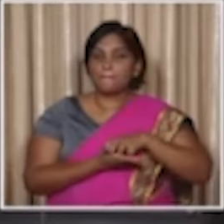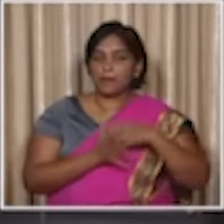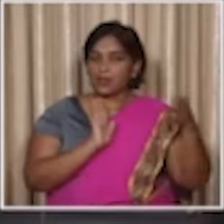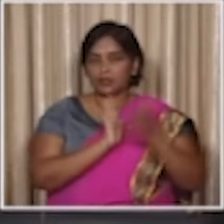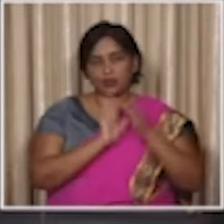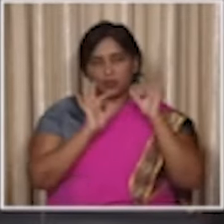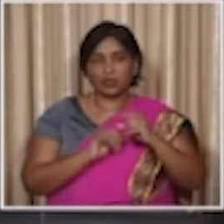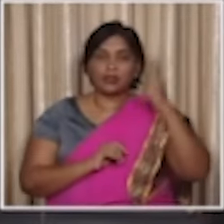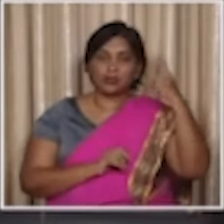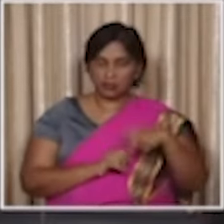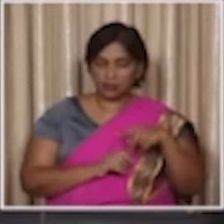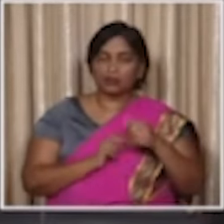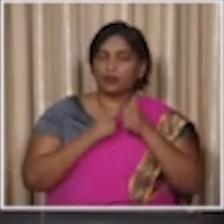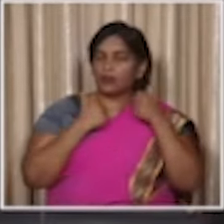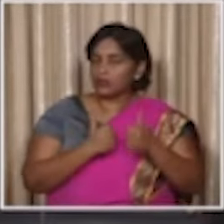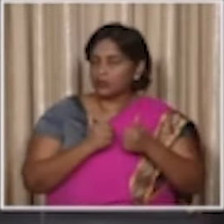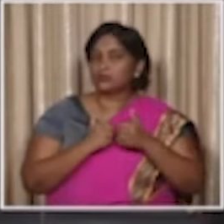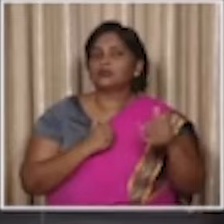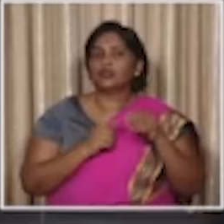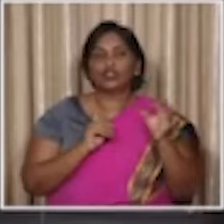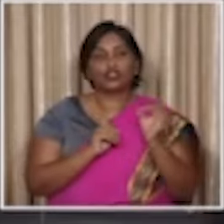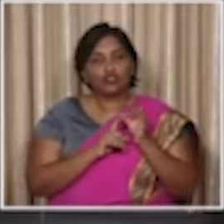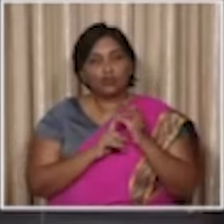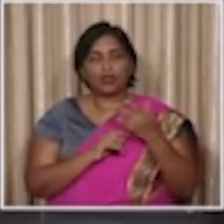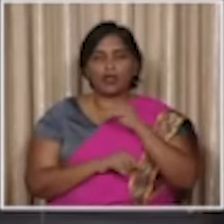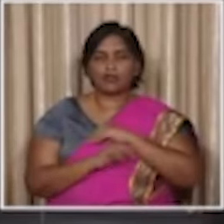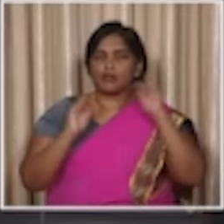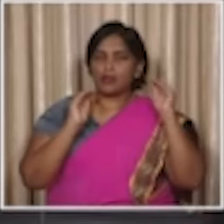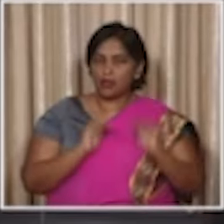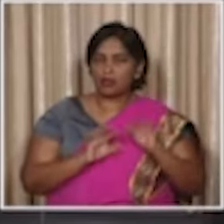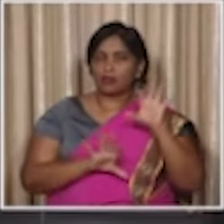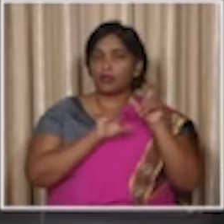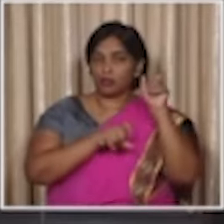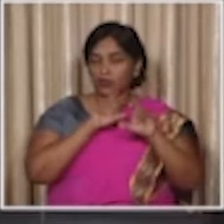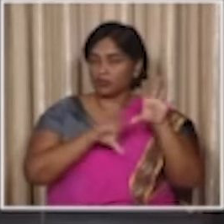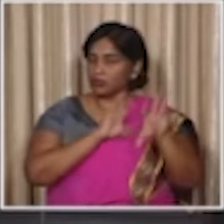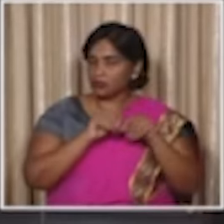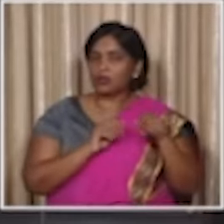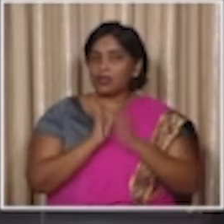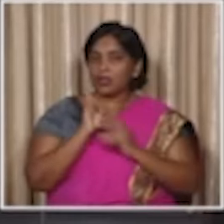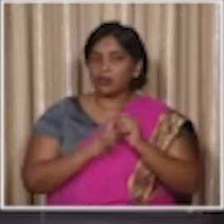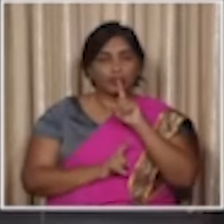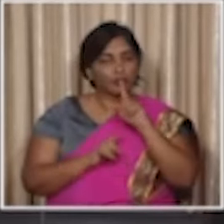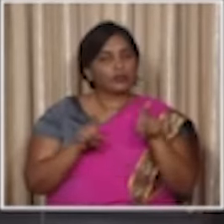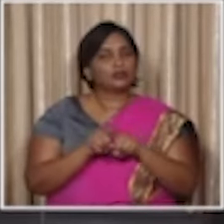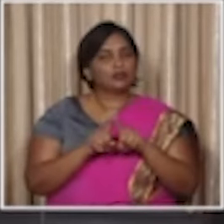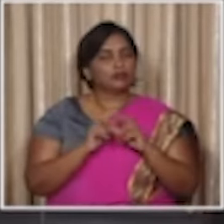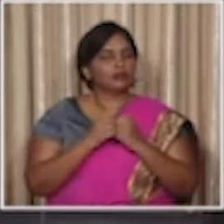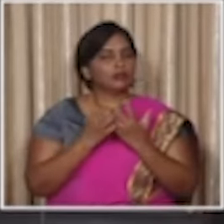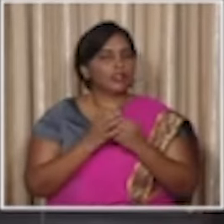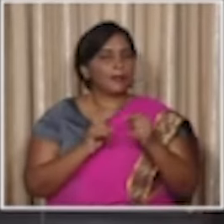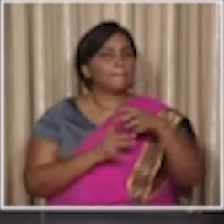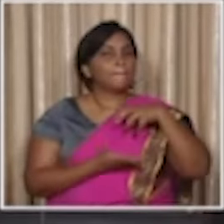නොකරත් දෙවැනි වටය තුළ වඩා සුදුසුම දුප්පතුන් සහ අඩු ආදායම්ලාභීන් තෝරගෙන මේ මන්ත්‍රීතුමා කියපු කාරණයට විසඳුමක් වශයෙන්